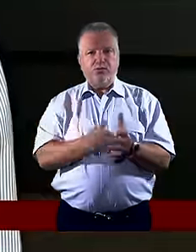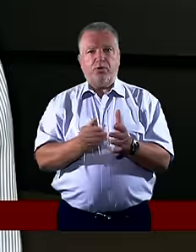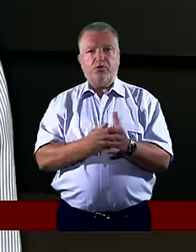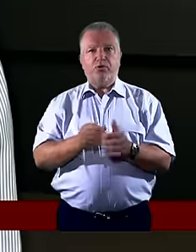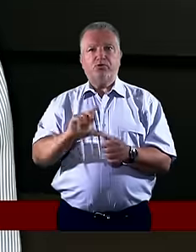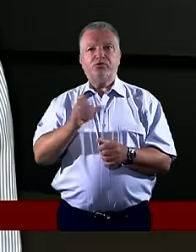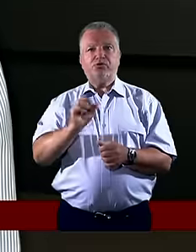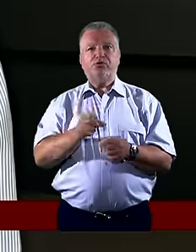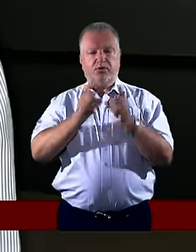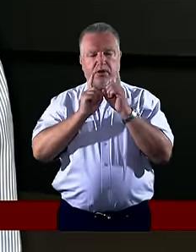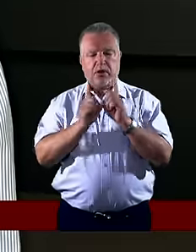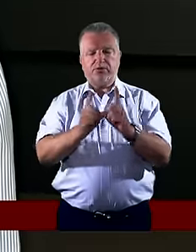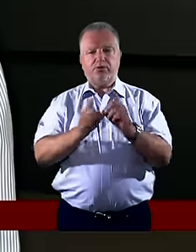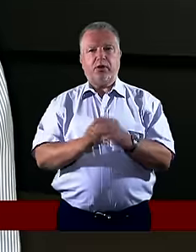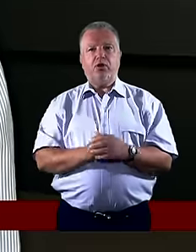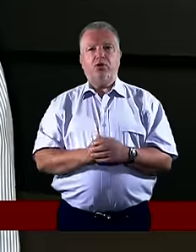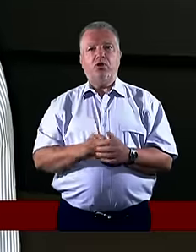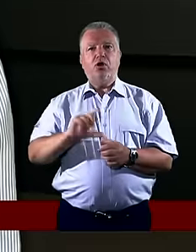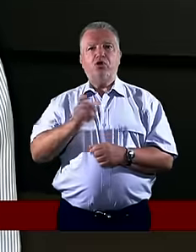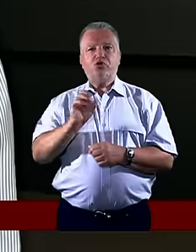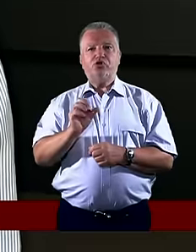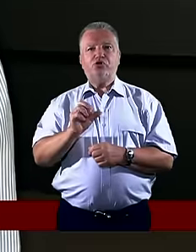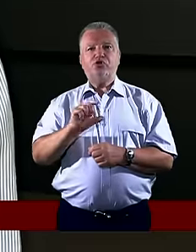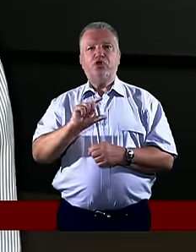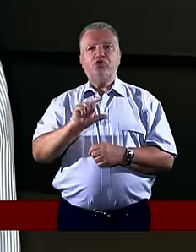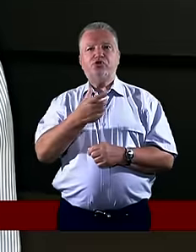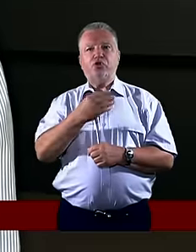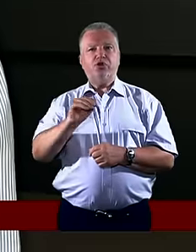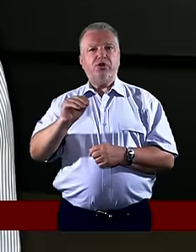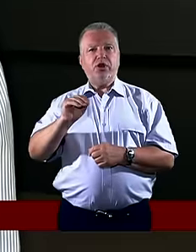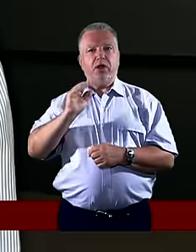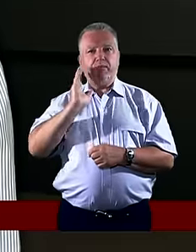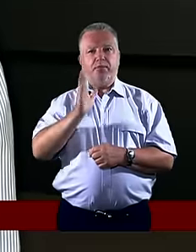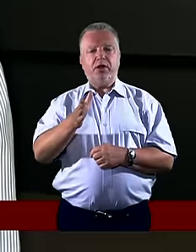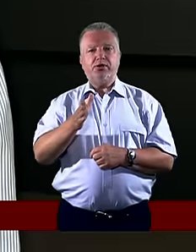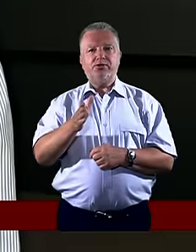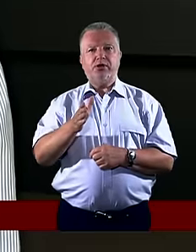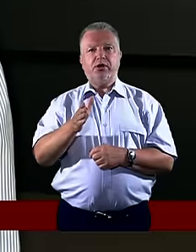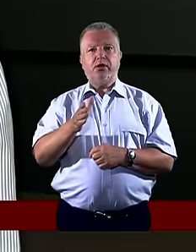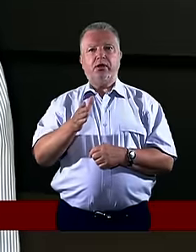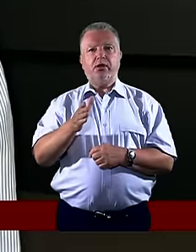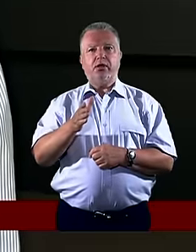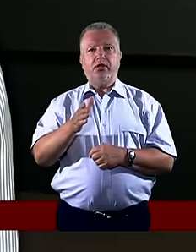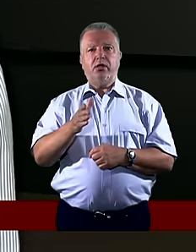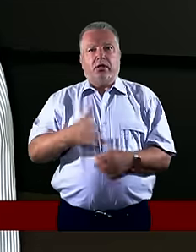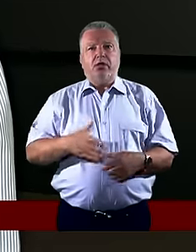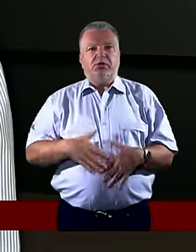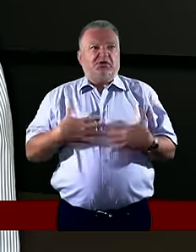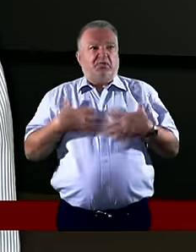ludzie rzeczywiście potrzebują czegoś autentycznego. Czegoś, co nie będzie, ja